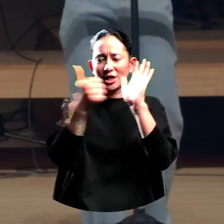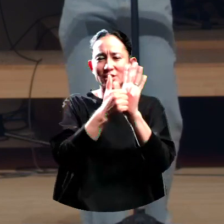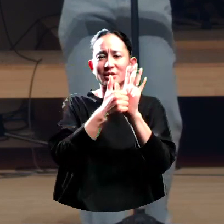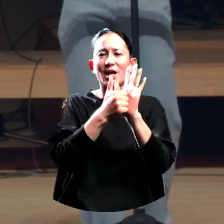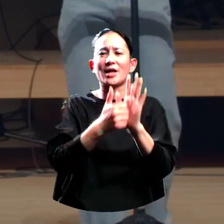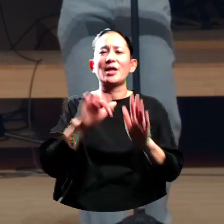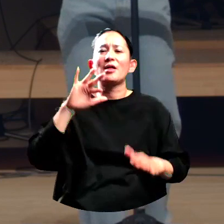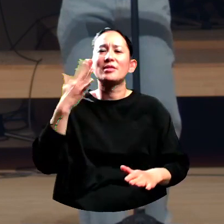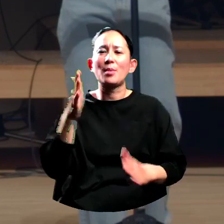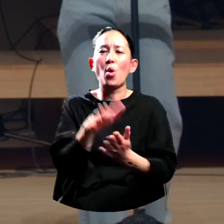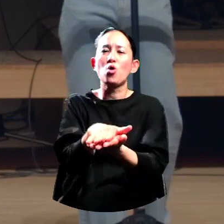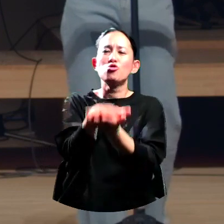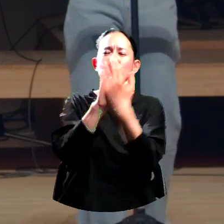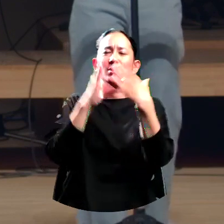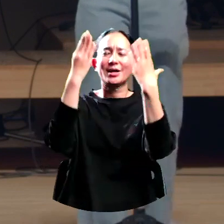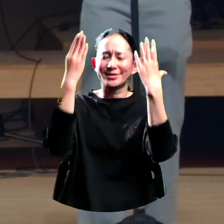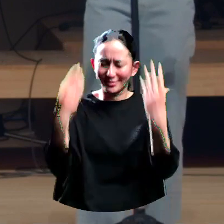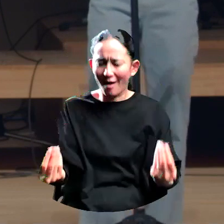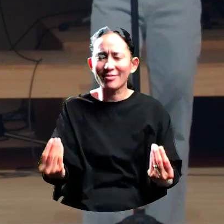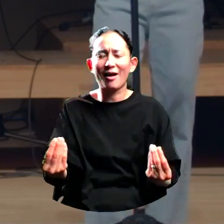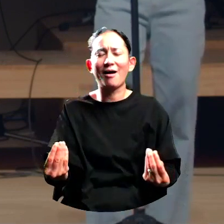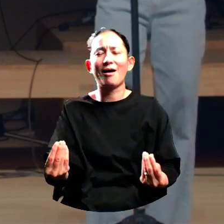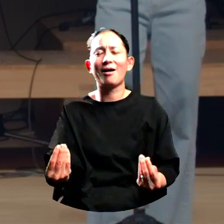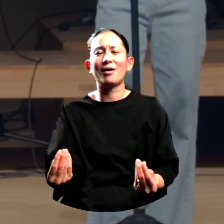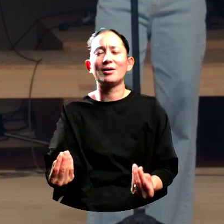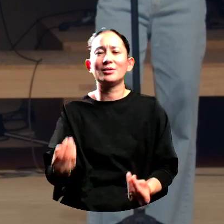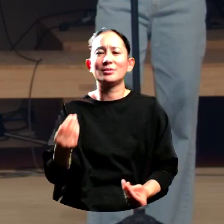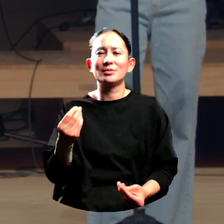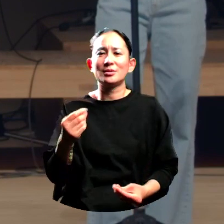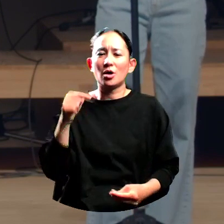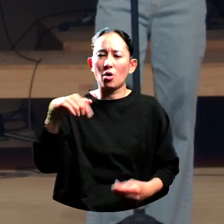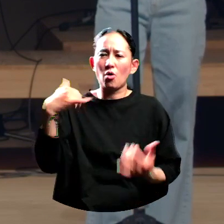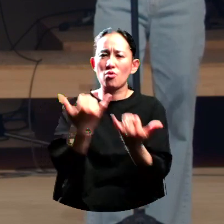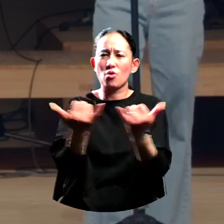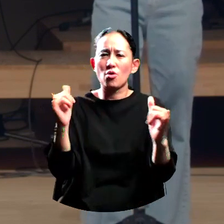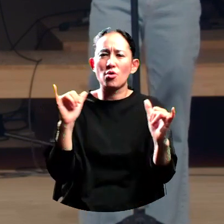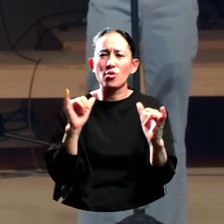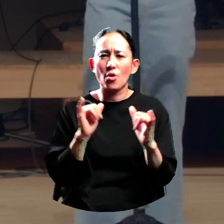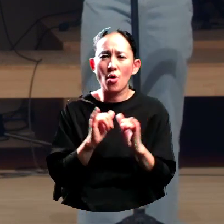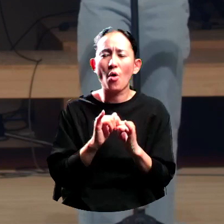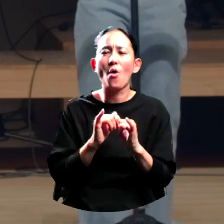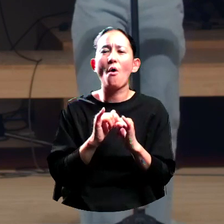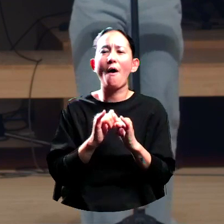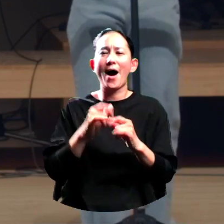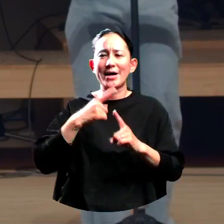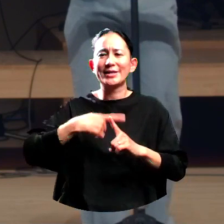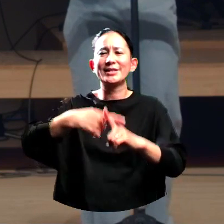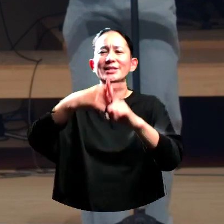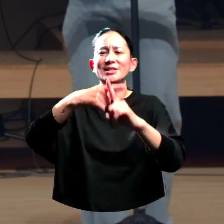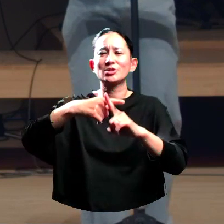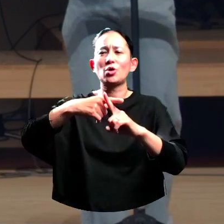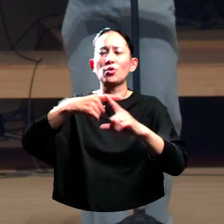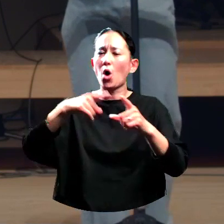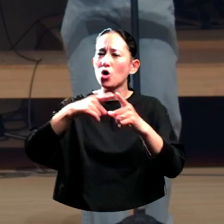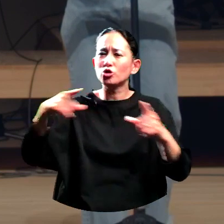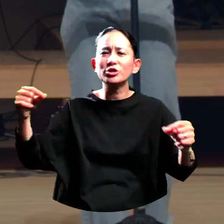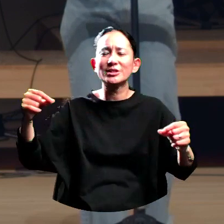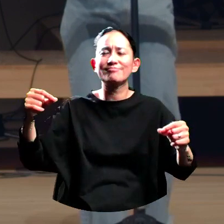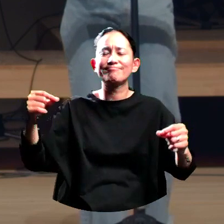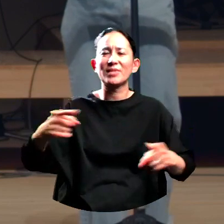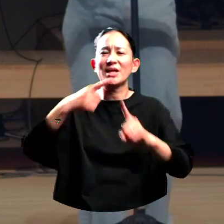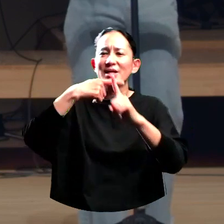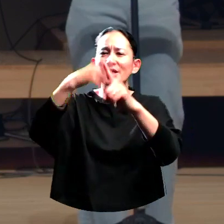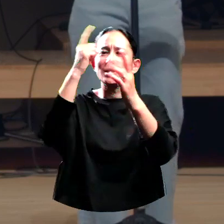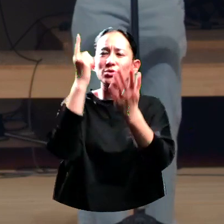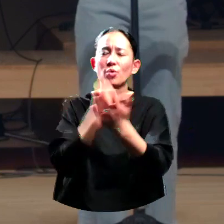on the cross, but he has risen and conquered. この世はキリストの国だ。 This world is his キリストこそ王の王、主